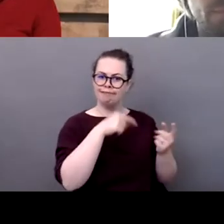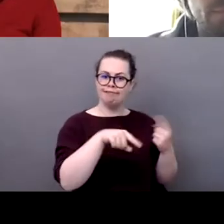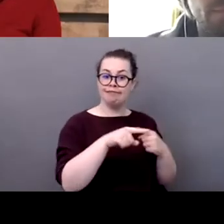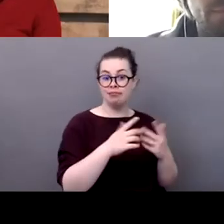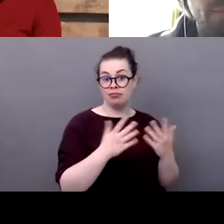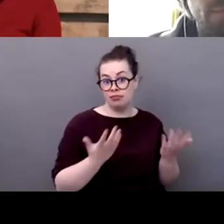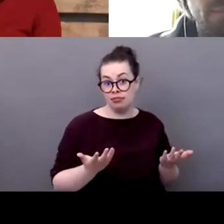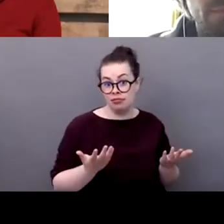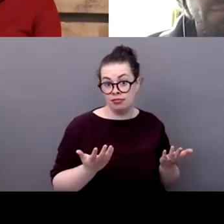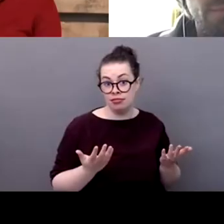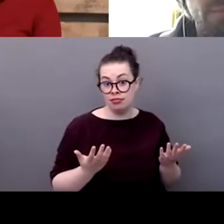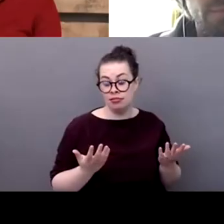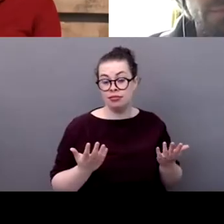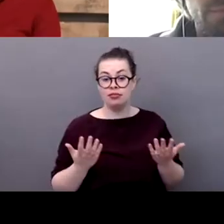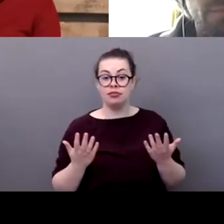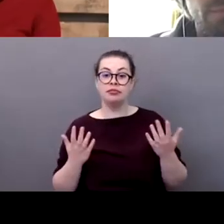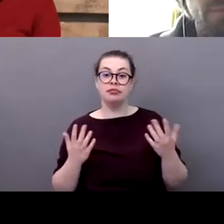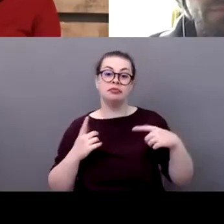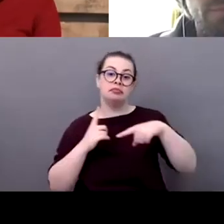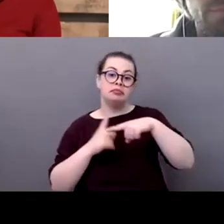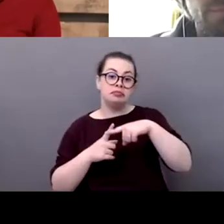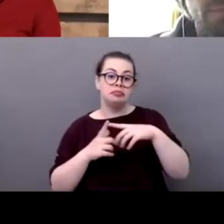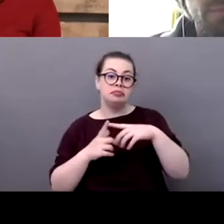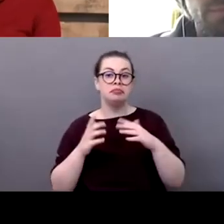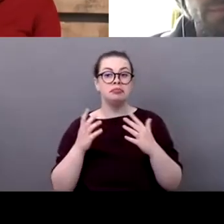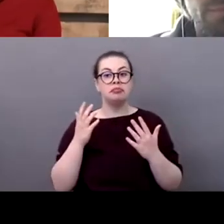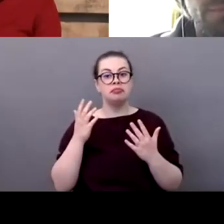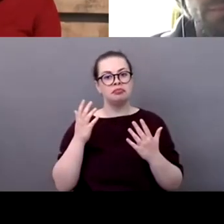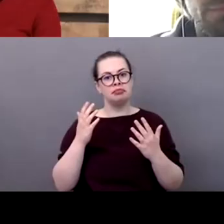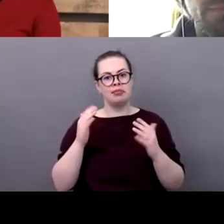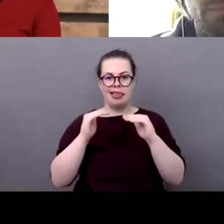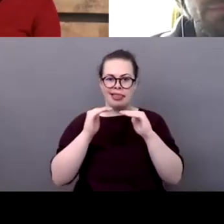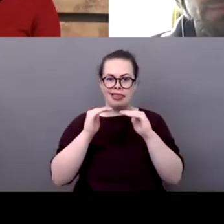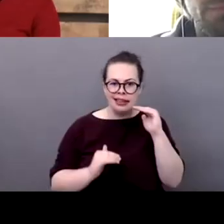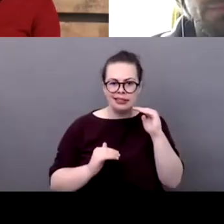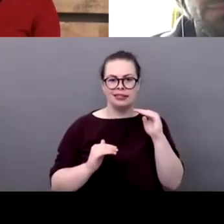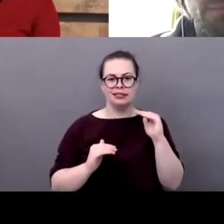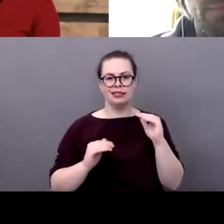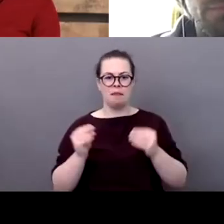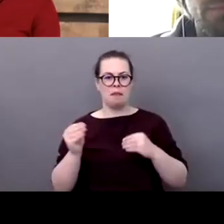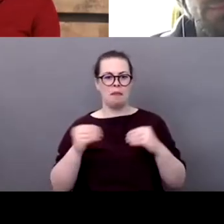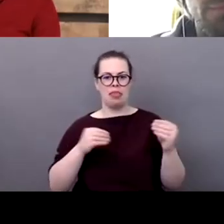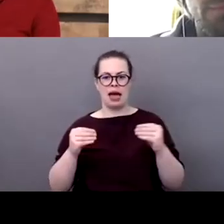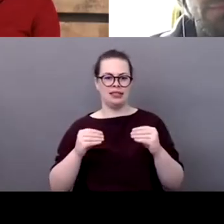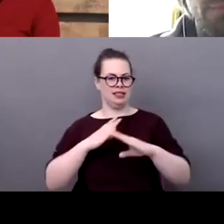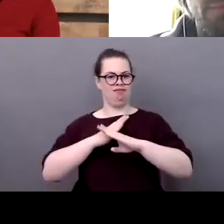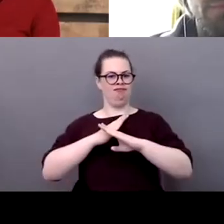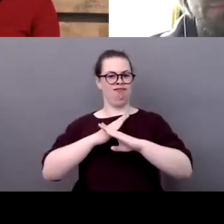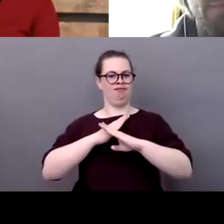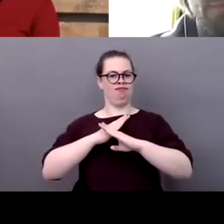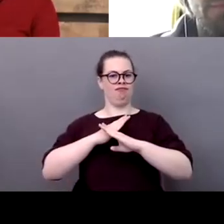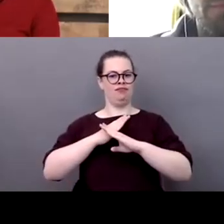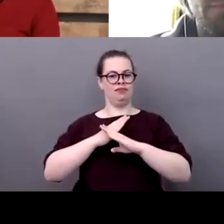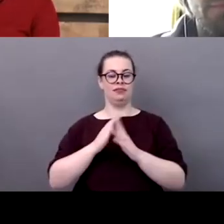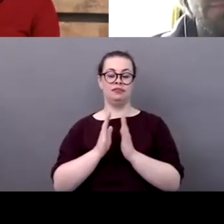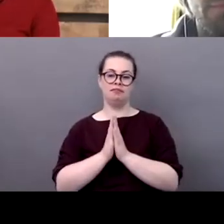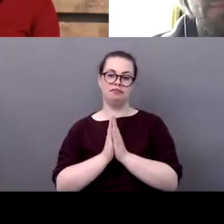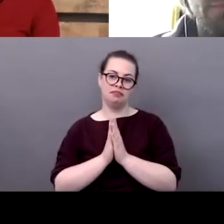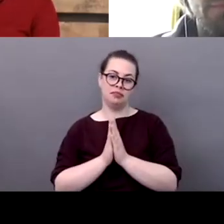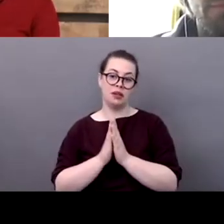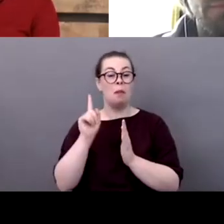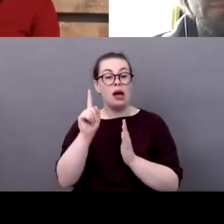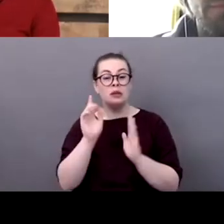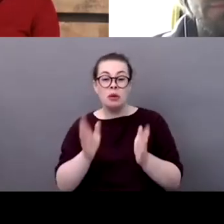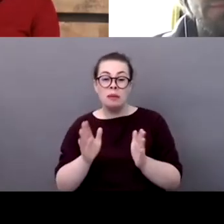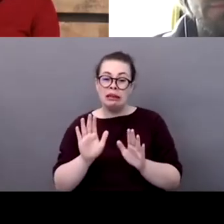l'utilisation, mais voilà, il ne faut peut-être pas aller trop loin, même si, évidemment, tout ce qui fait aujourd'hui la pollution, notamment